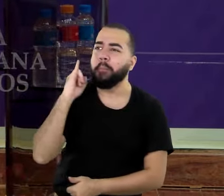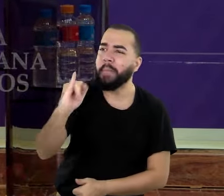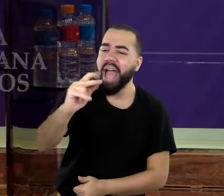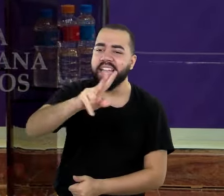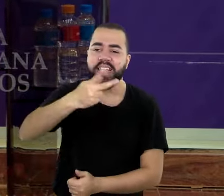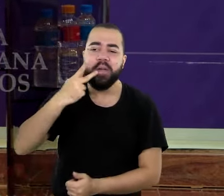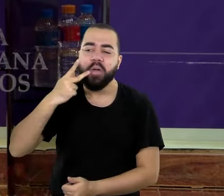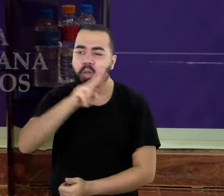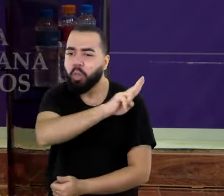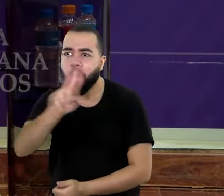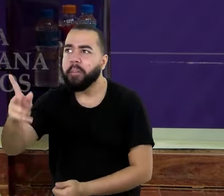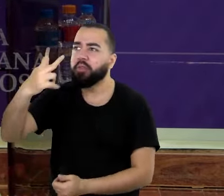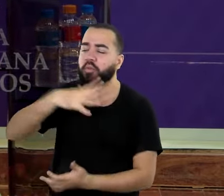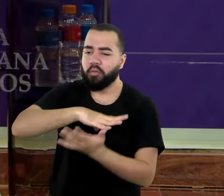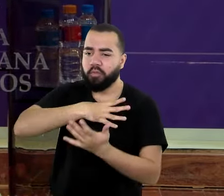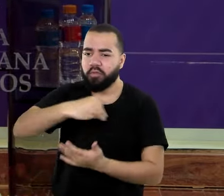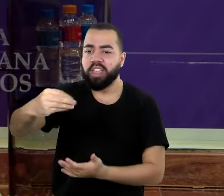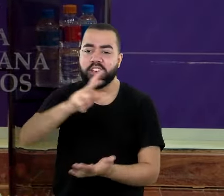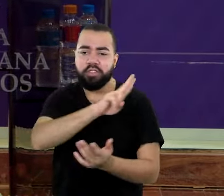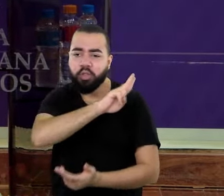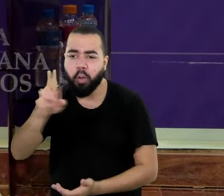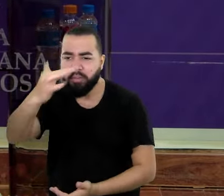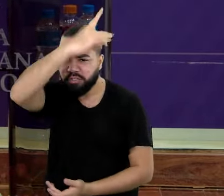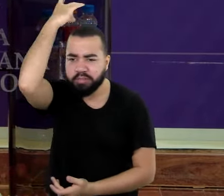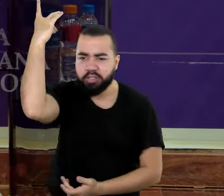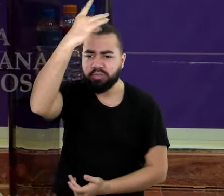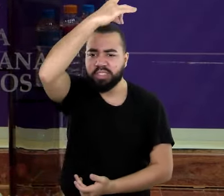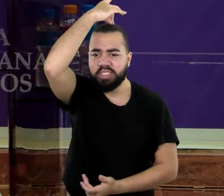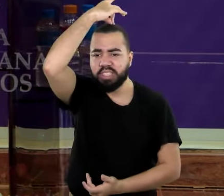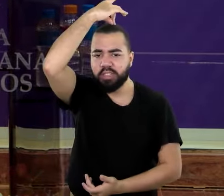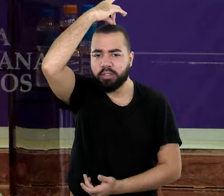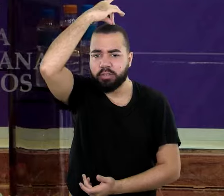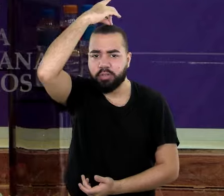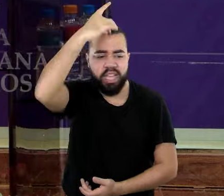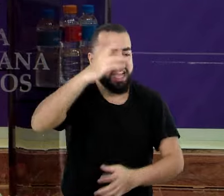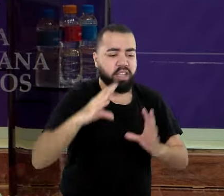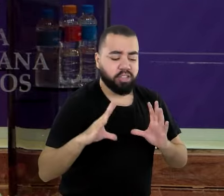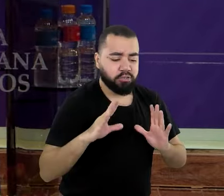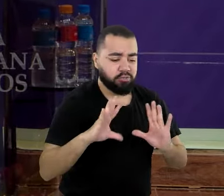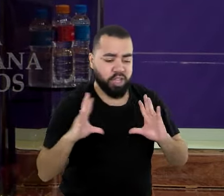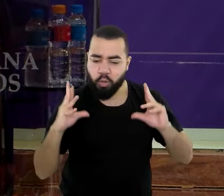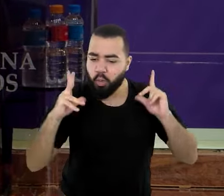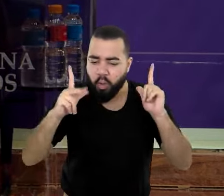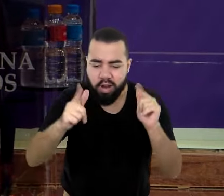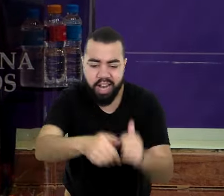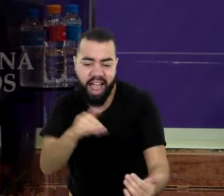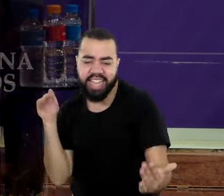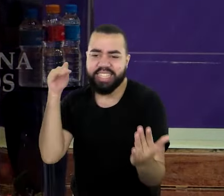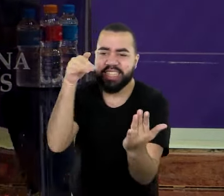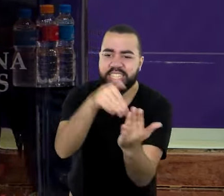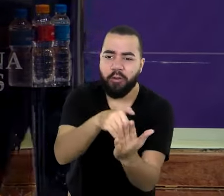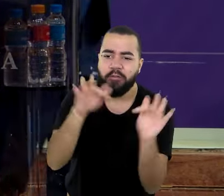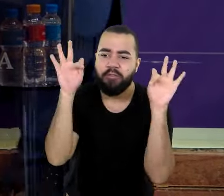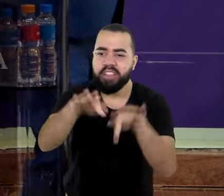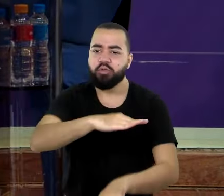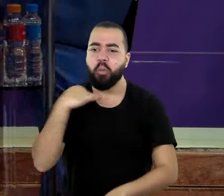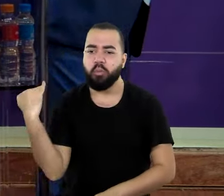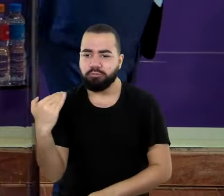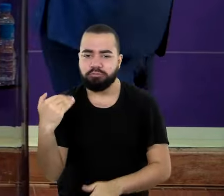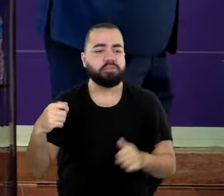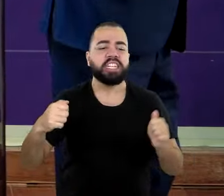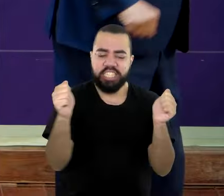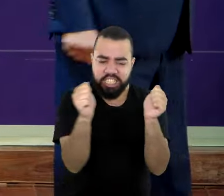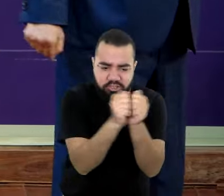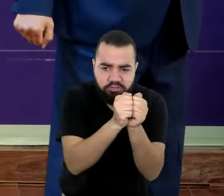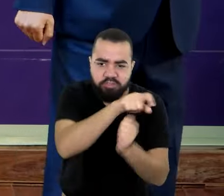Santo. 그때 세상 끝날까지 내가 너와 함께하리라. Até o fim do tempo estarei com você. 이것은 바로 주님의